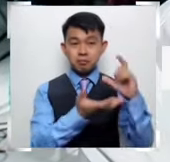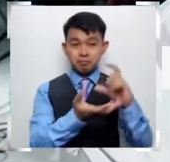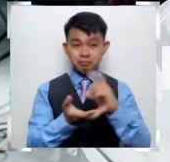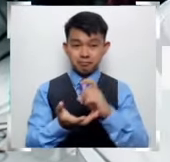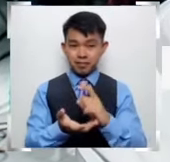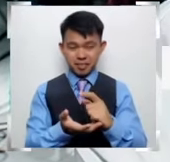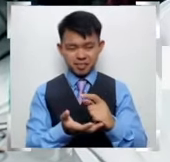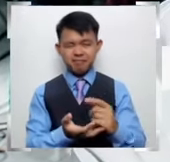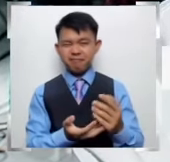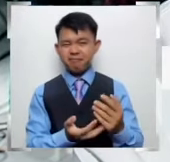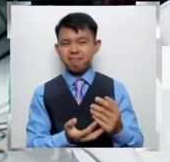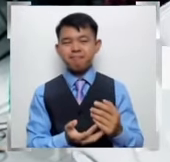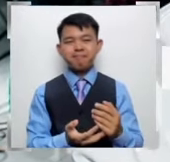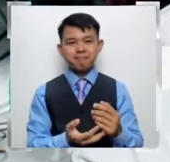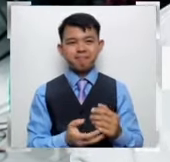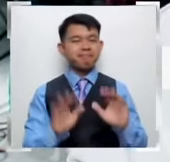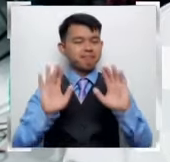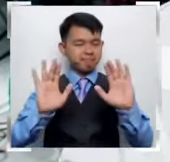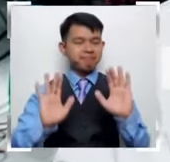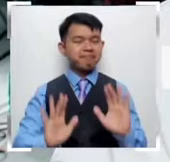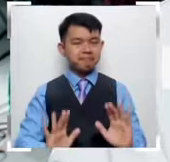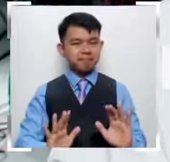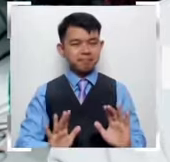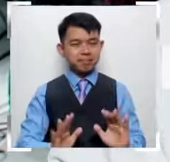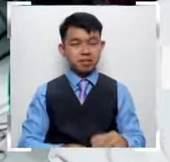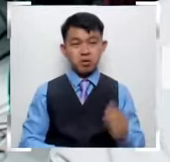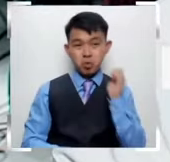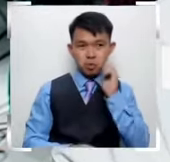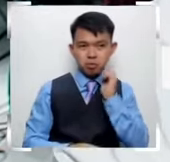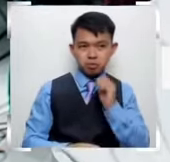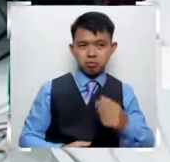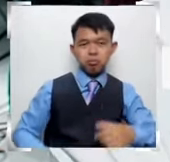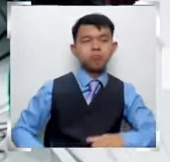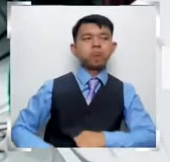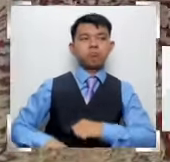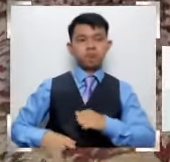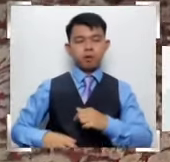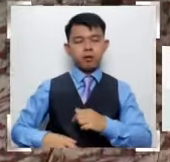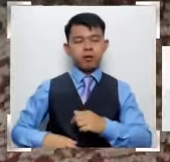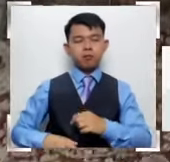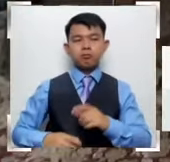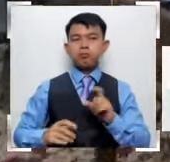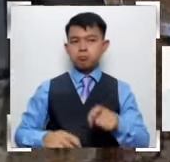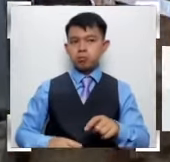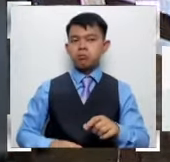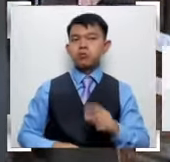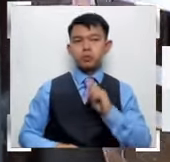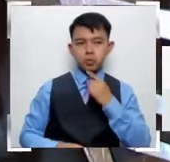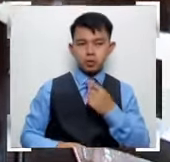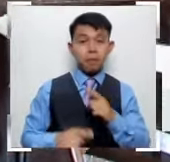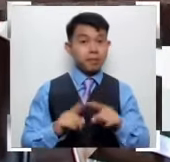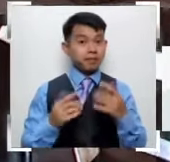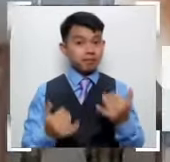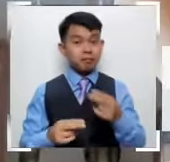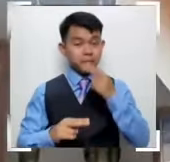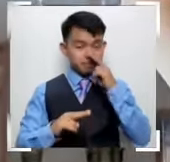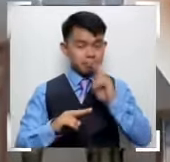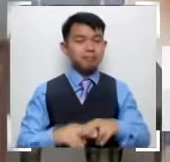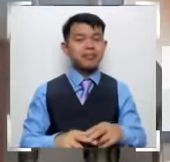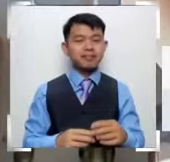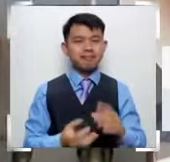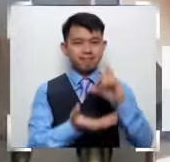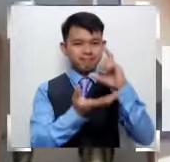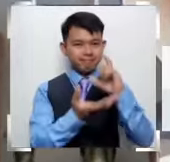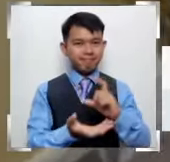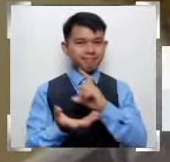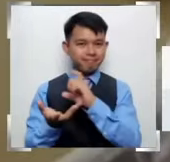always fierce and all of that. So, ito fun shoot lang. Yeah. Dream come true rin para sa couple dahil may Paris trip